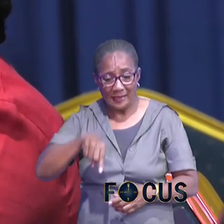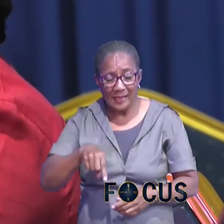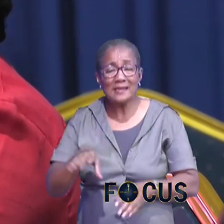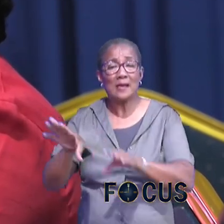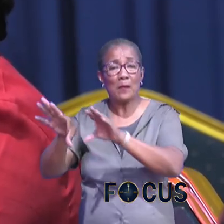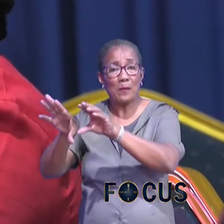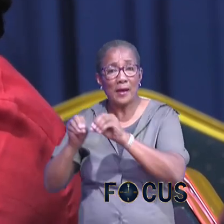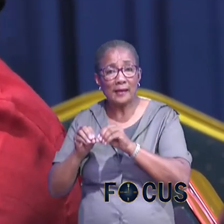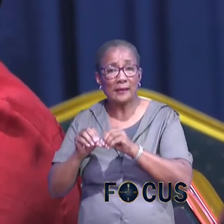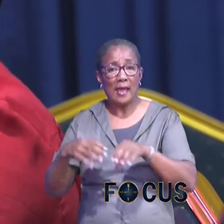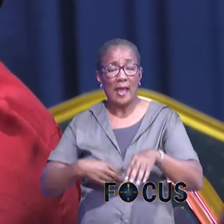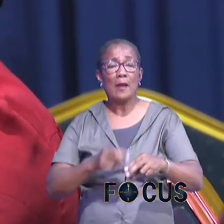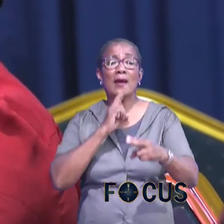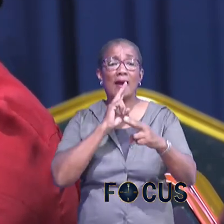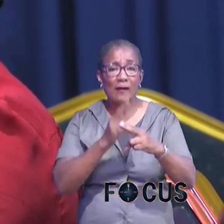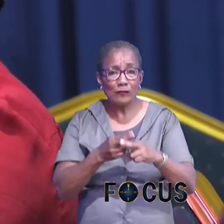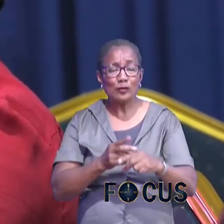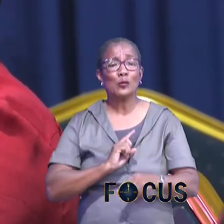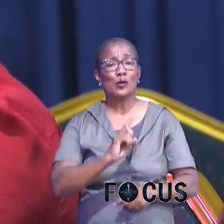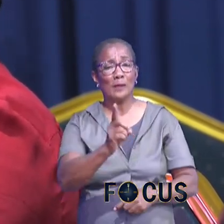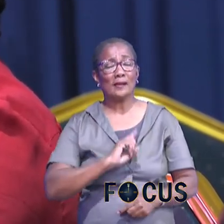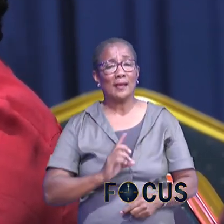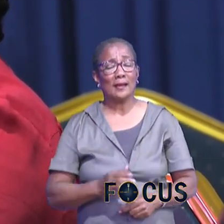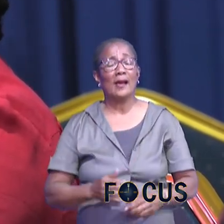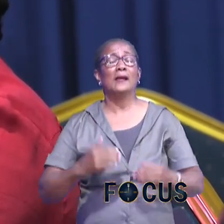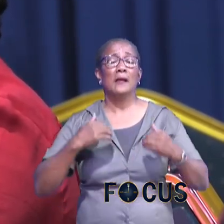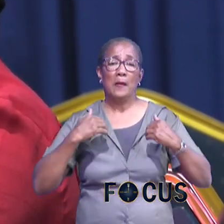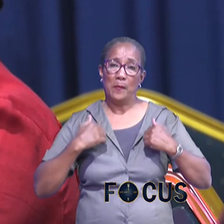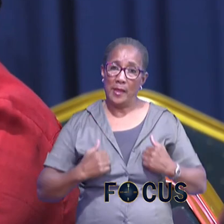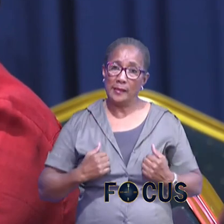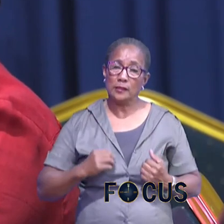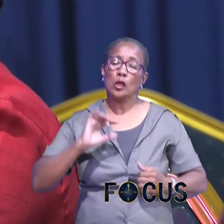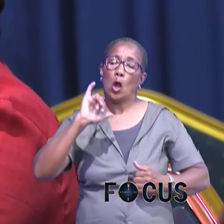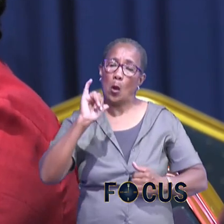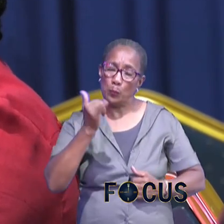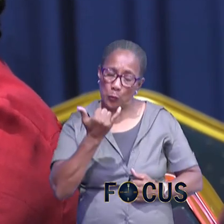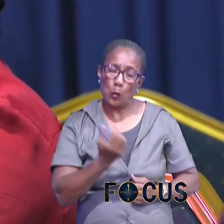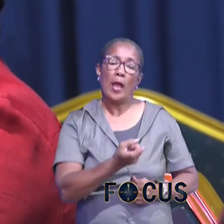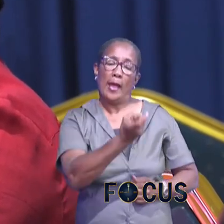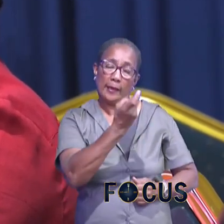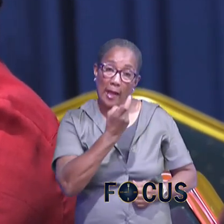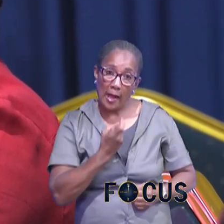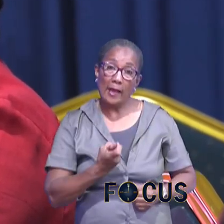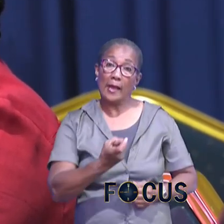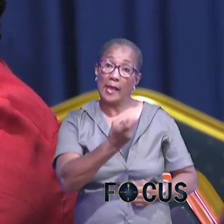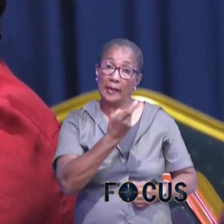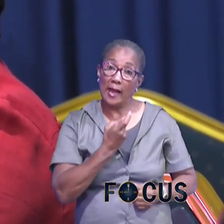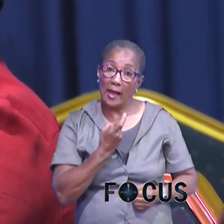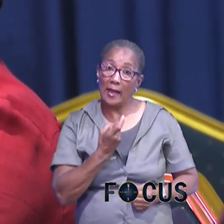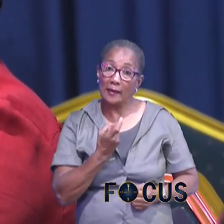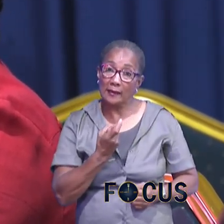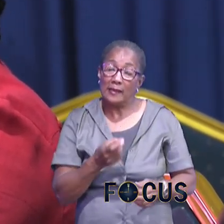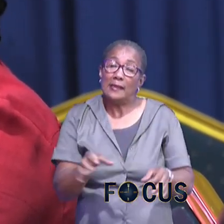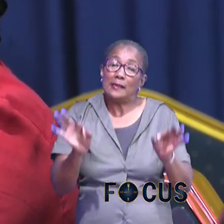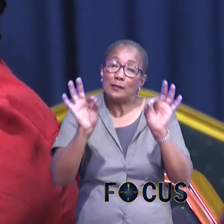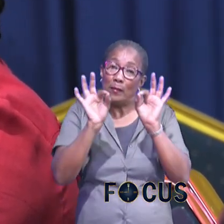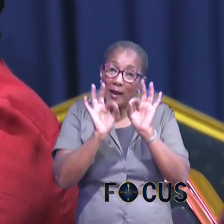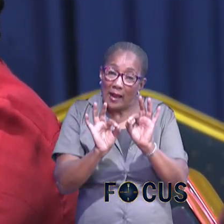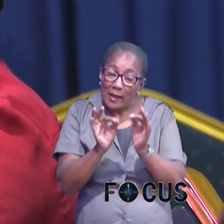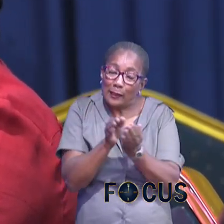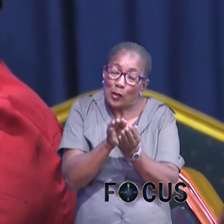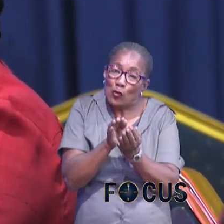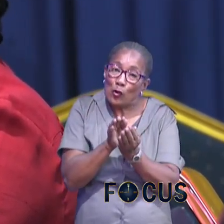hebben afgesproken met elkaar. Mensen, ik herhaal het weer. Is een schat, kostbaar, maar